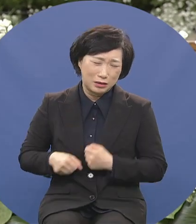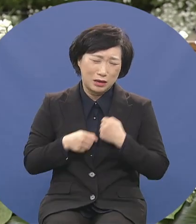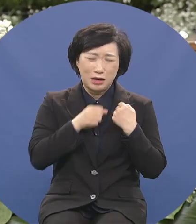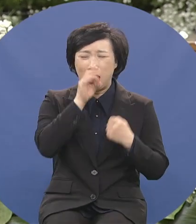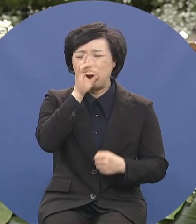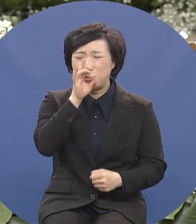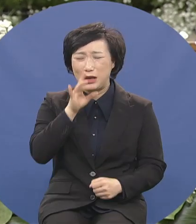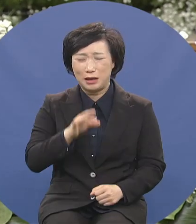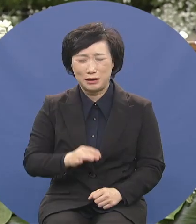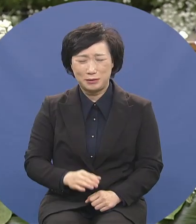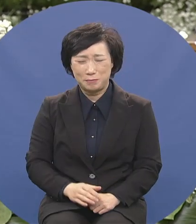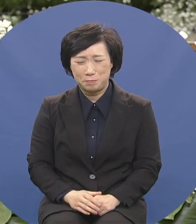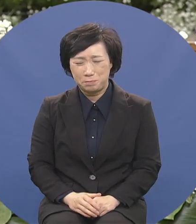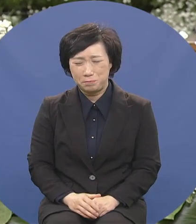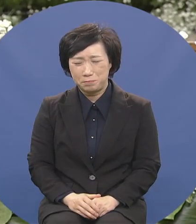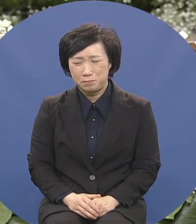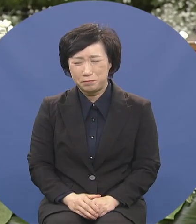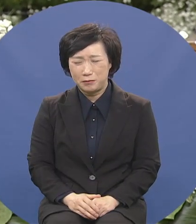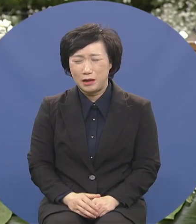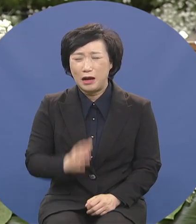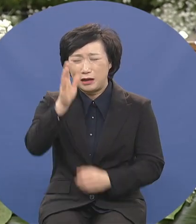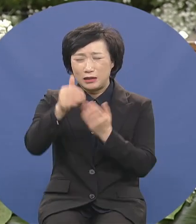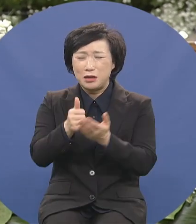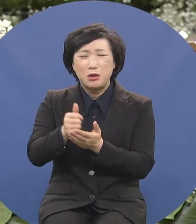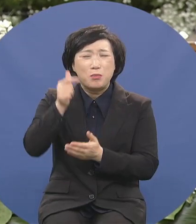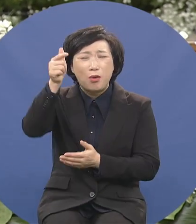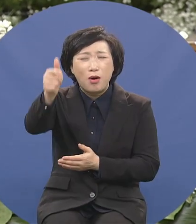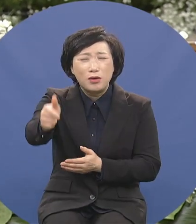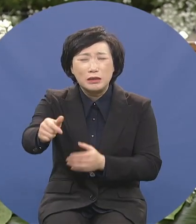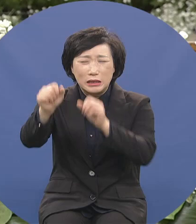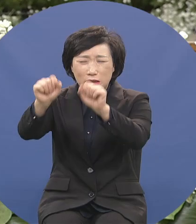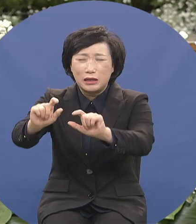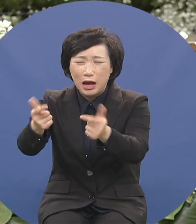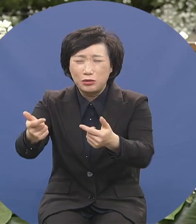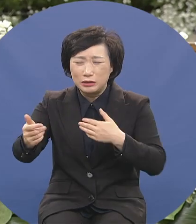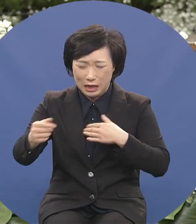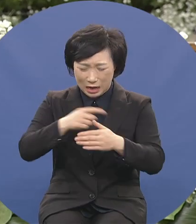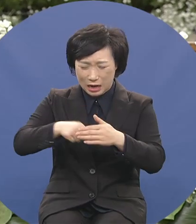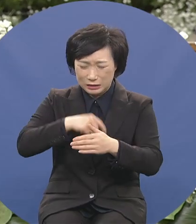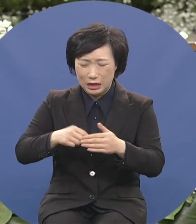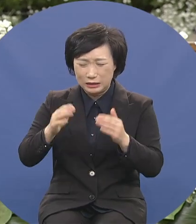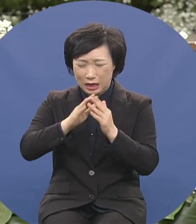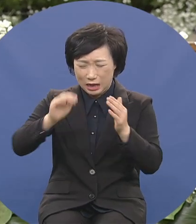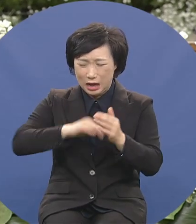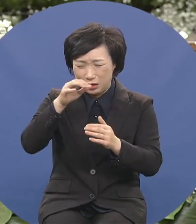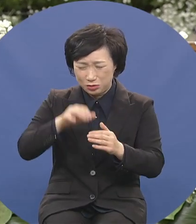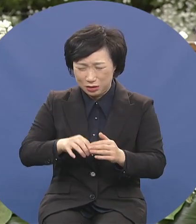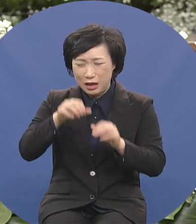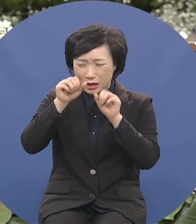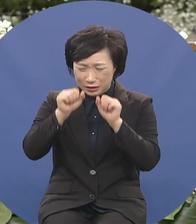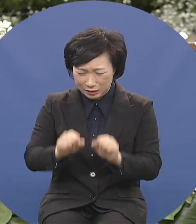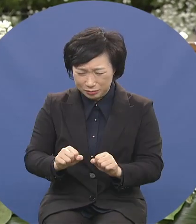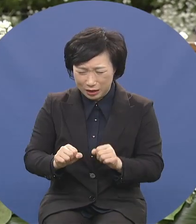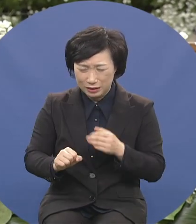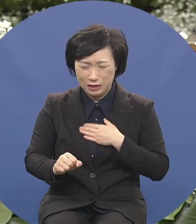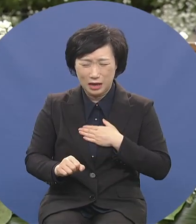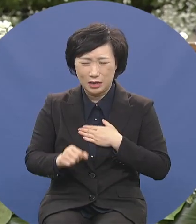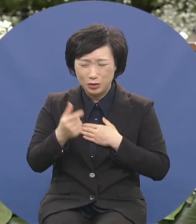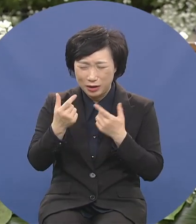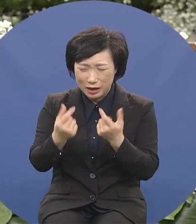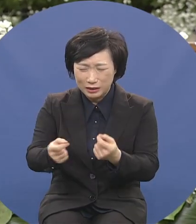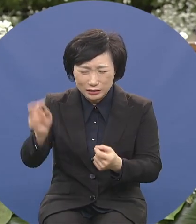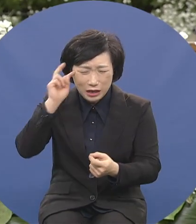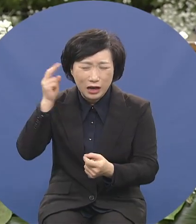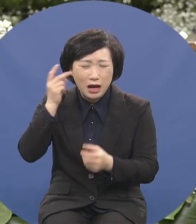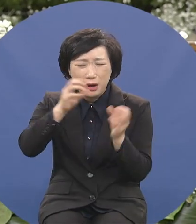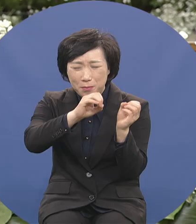없고 게을릴 수도 없습니다. 하나님은 멀리 있지 않고 내 안에 내 집에 계시기 때문입니다. 절대 그런 착각을